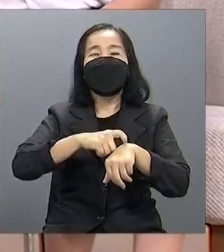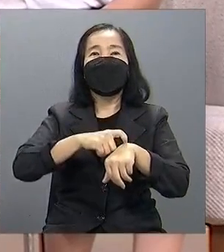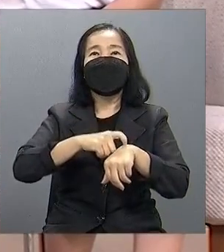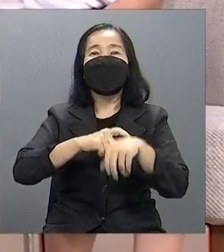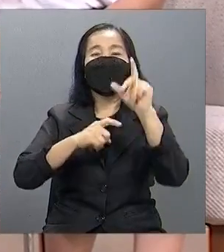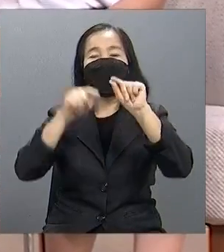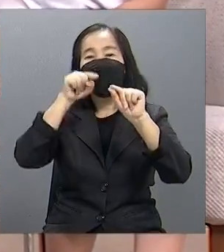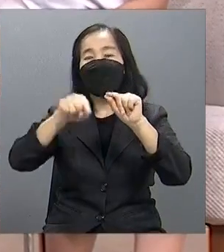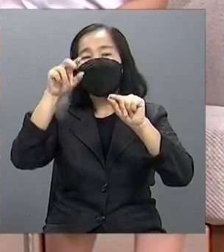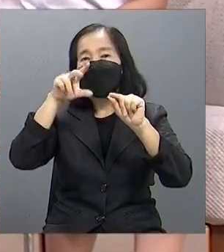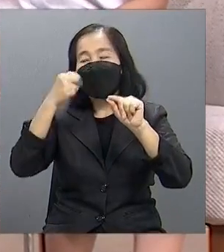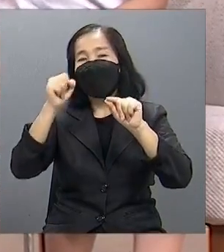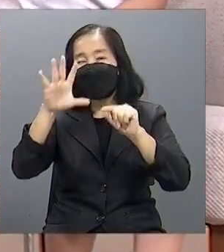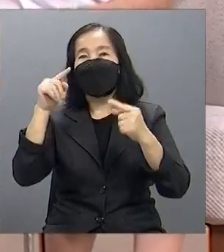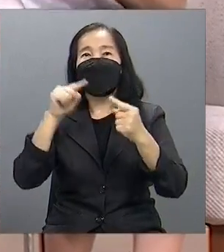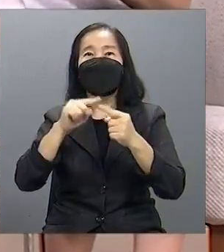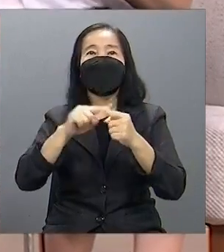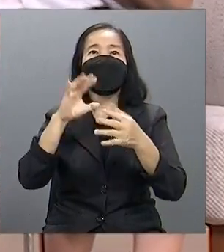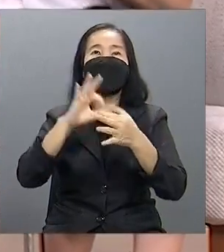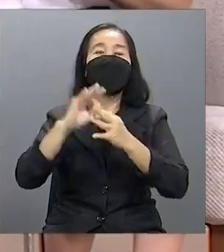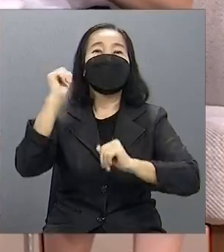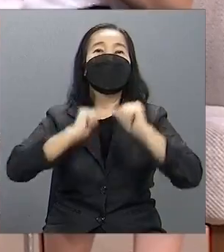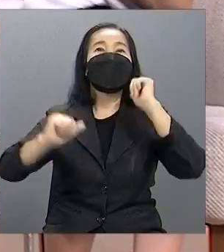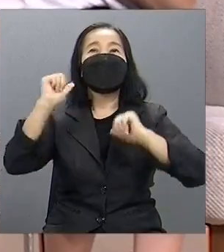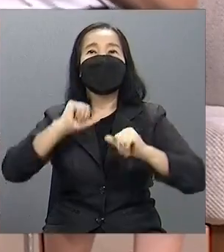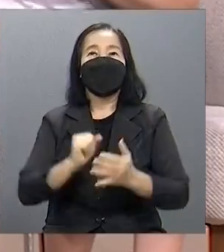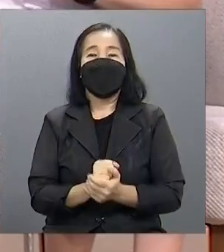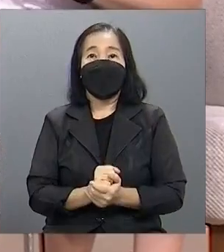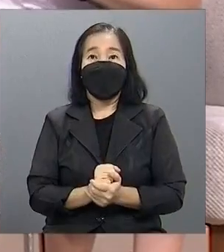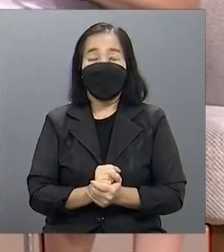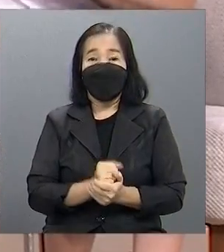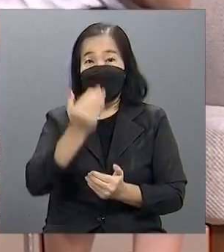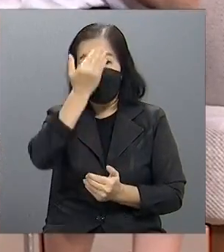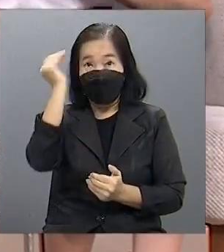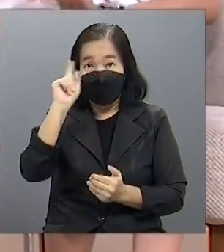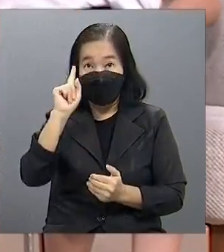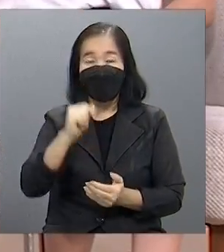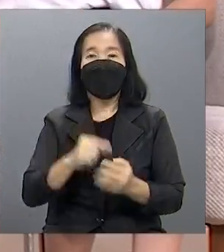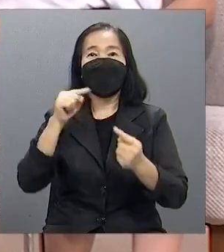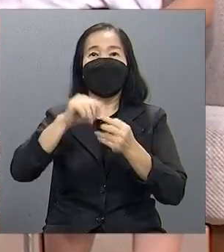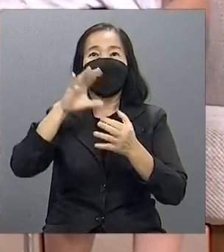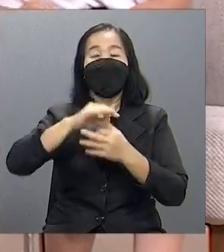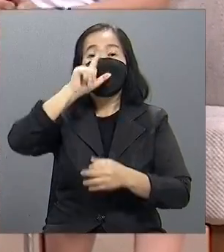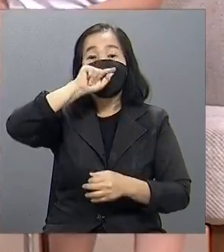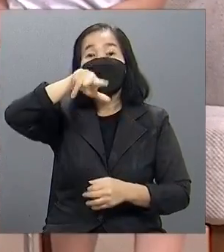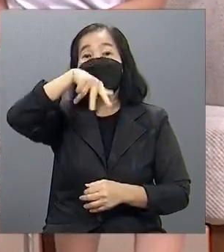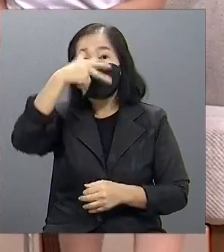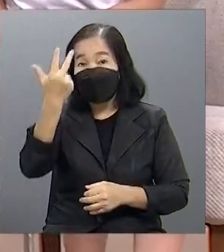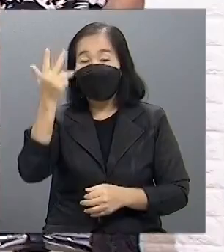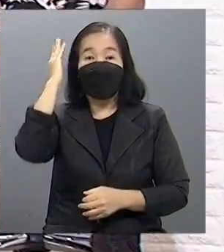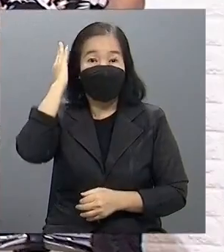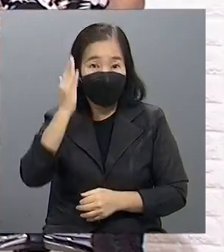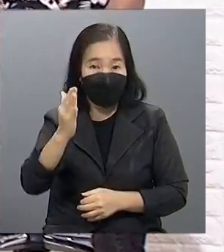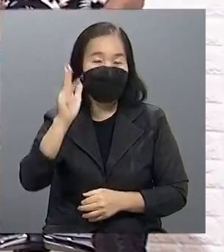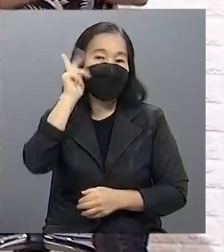จำ Love and Memory นะคะเริ่มย้ำนะหลังข่าวค่ำไทย PBS นะคะพรุ่งนี้ตอนแรกติดตามกันได้ขอบพระคุณทั้ง